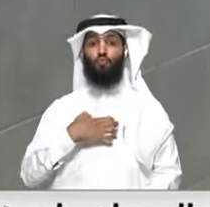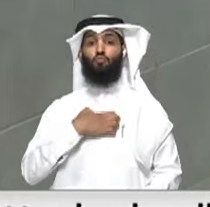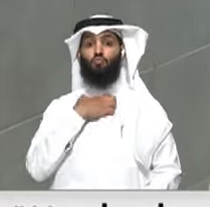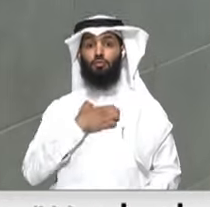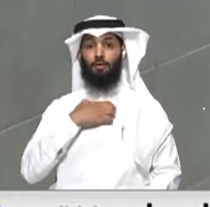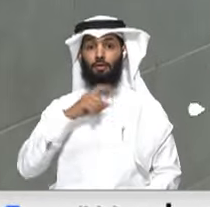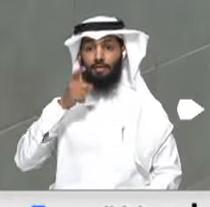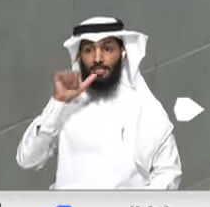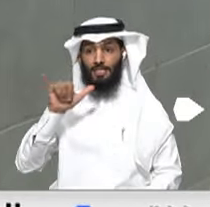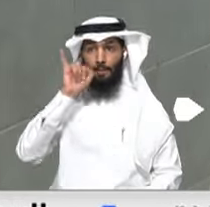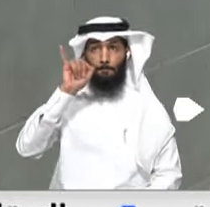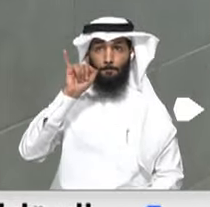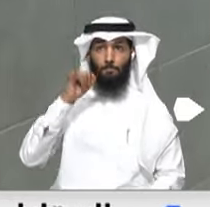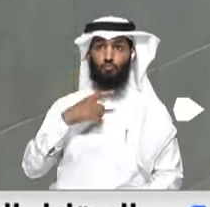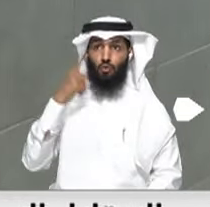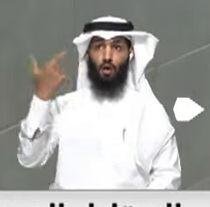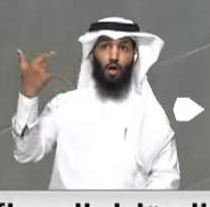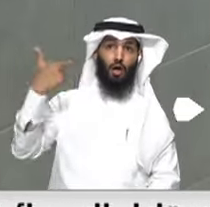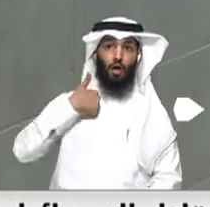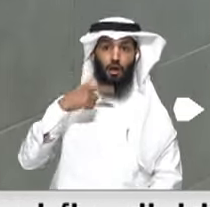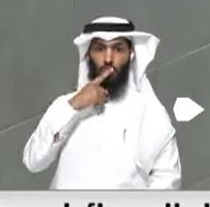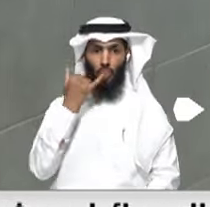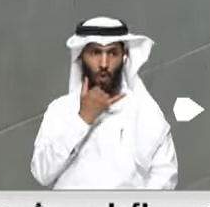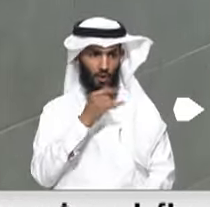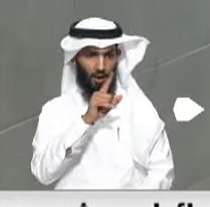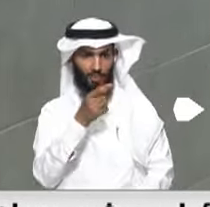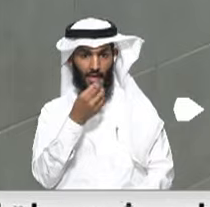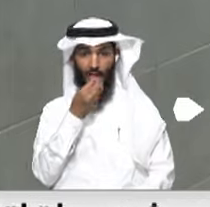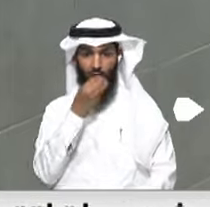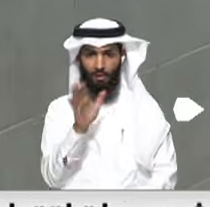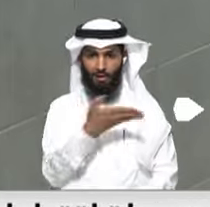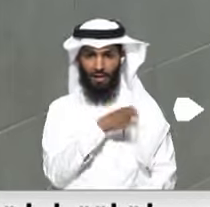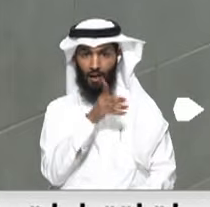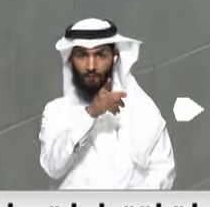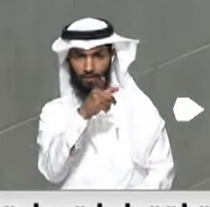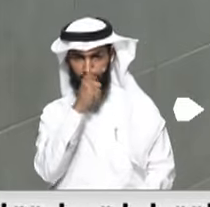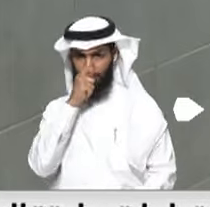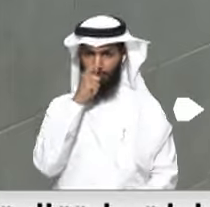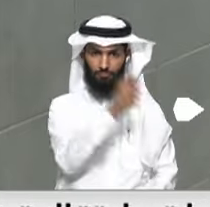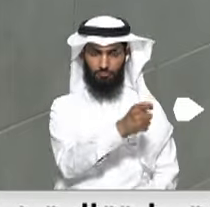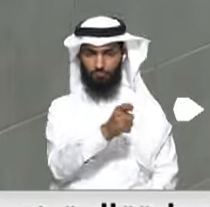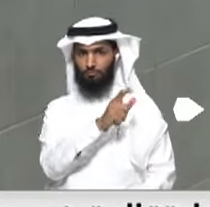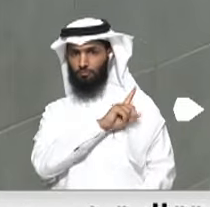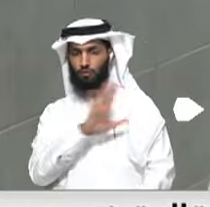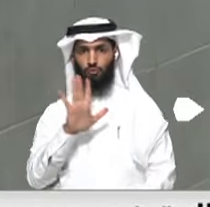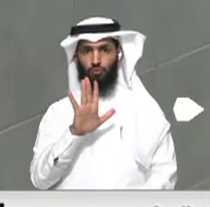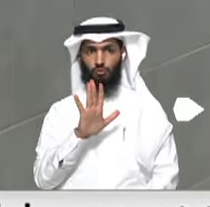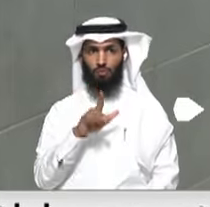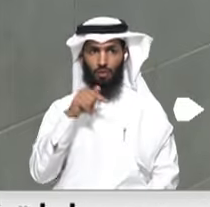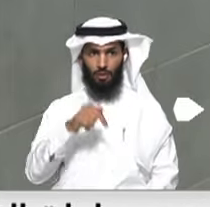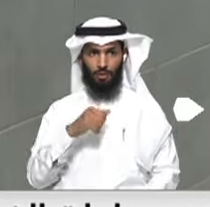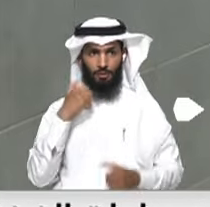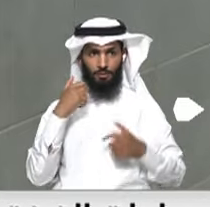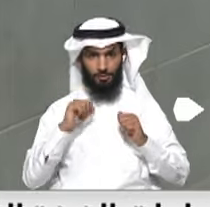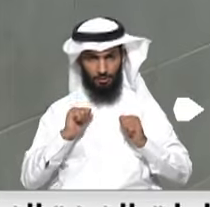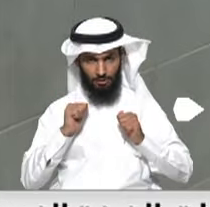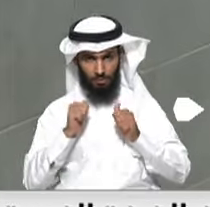الفليج بمحاسبة كل من تسول له نفسه بالتلاعب بالمادة الغذائية والضرر بالمستهلكين، قمنا بتكثيف الجولات